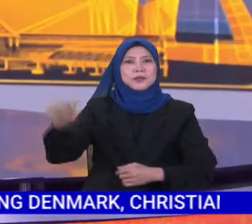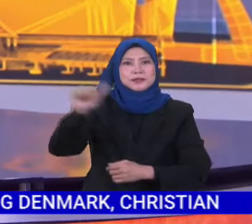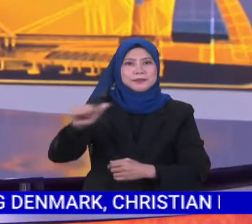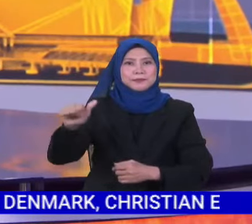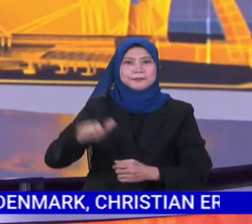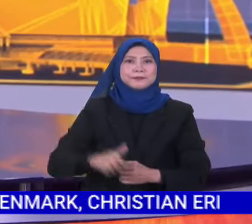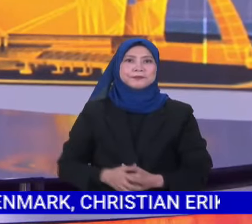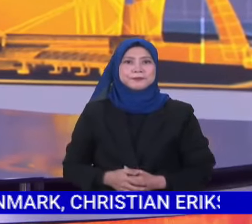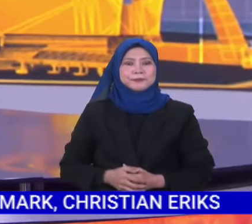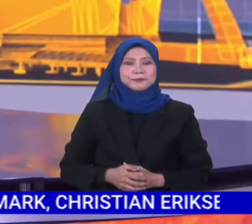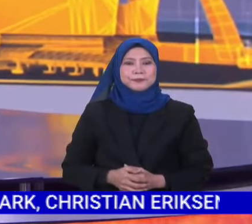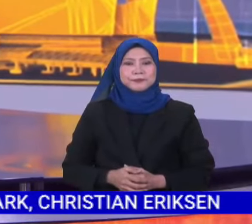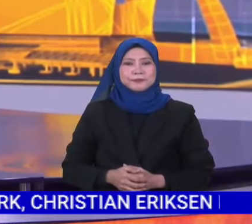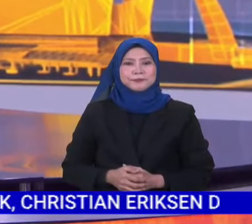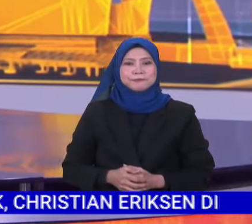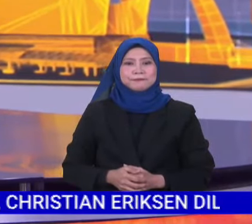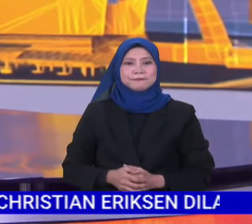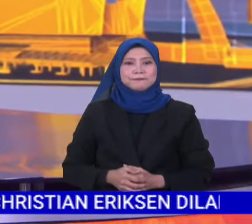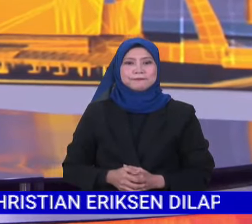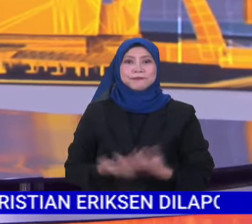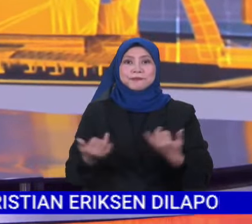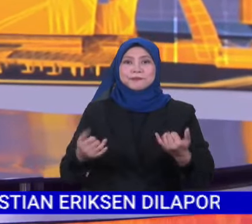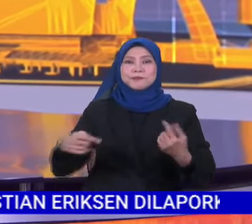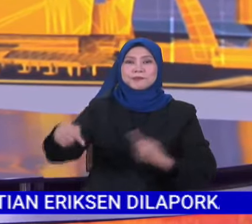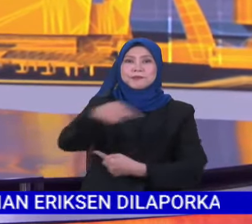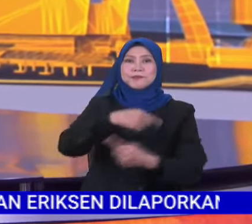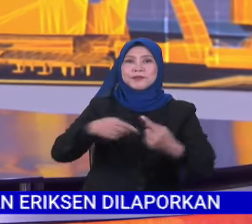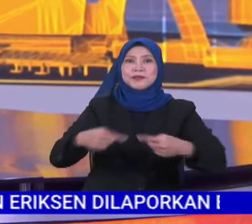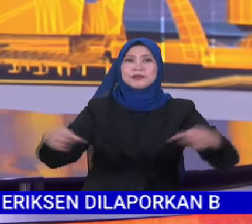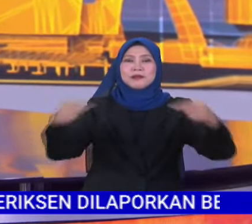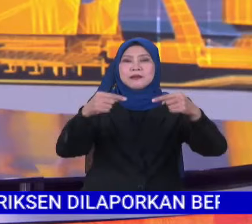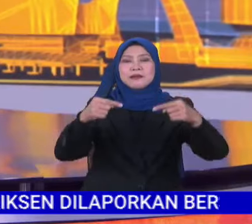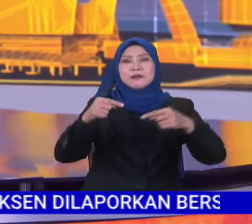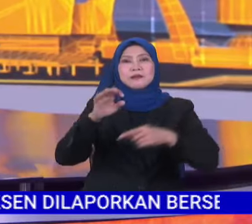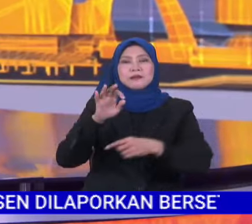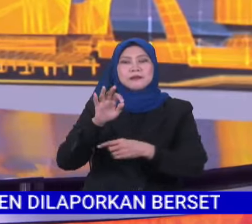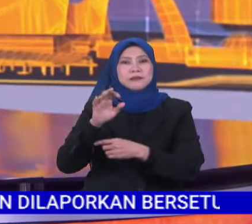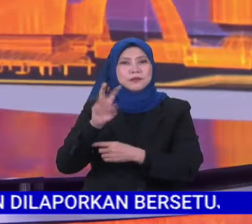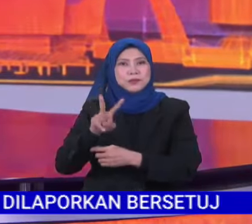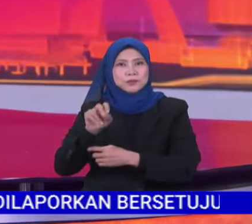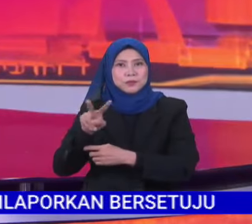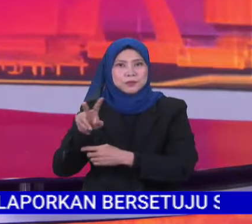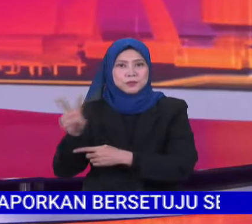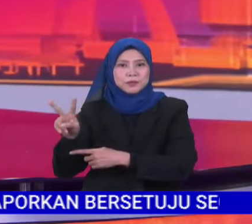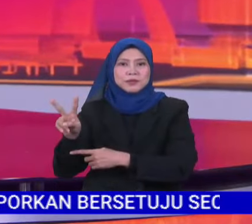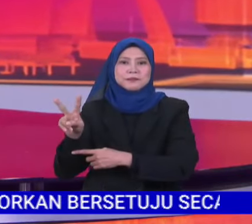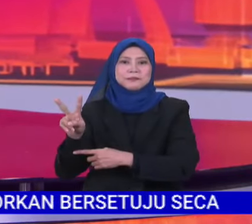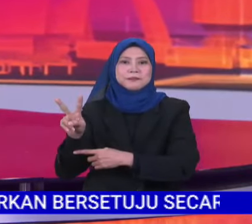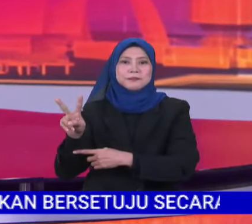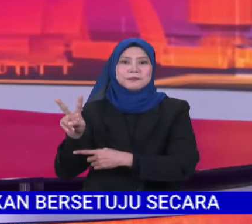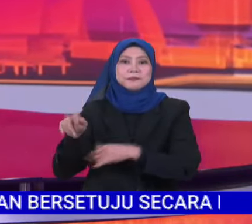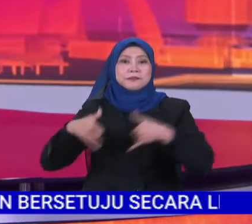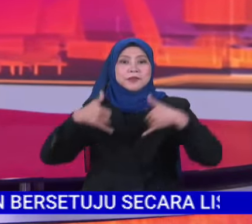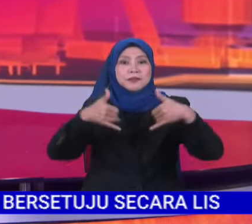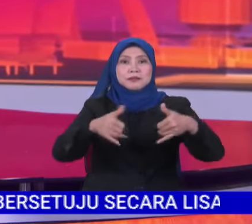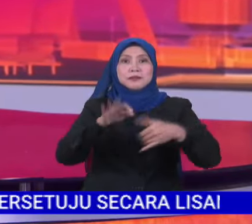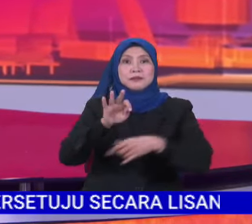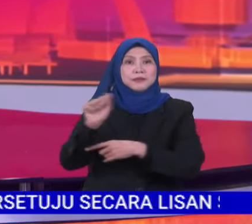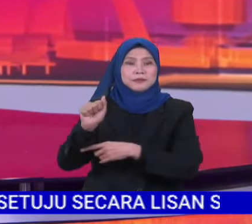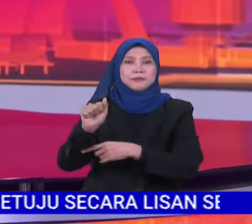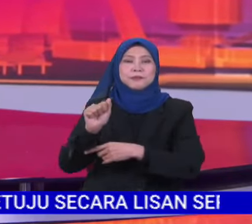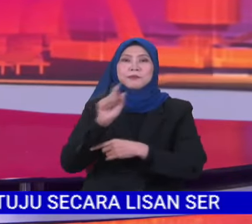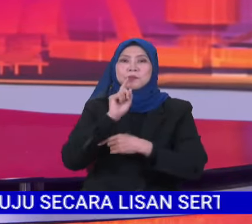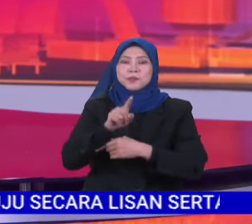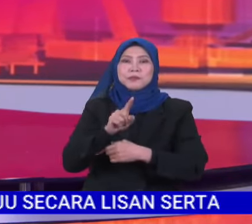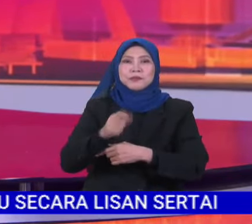the lounge Hai bahang menuju pusingan akhir piala AFF 2022 semakin dirasai majelis undian